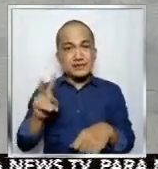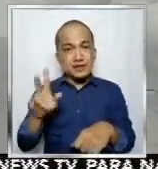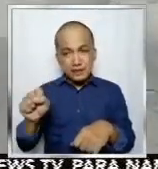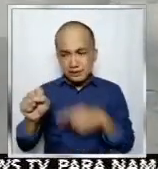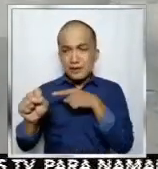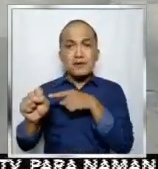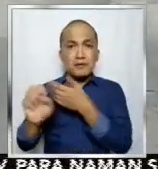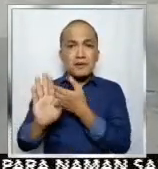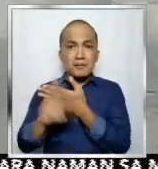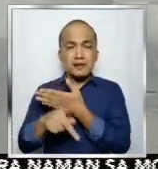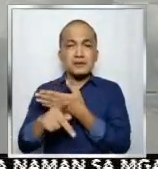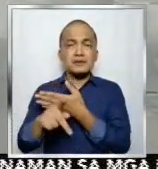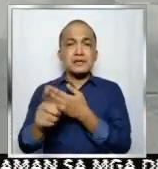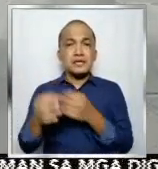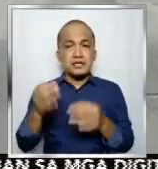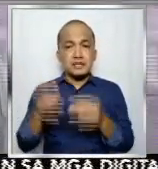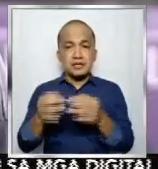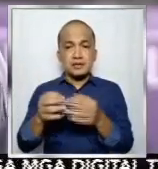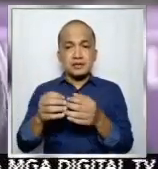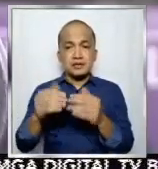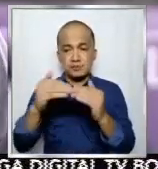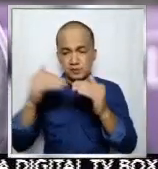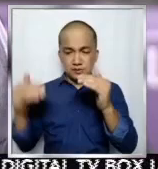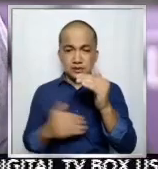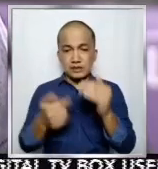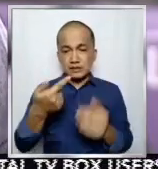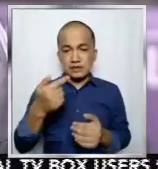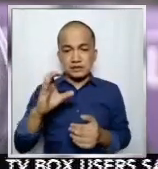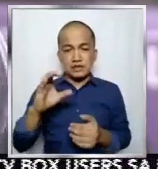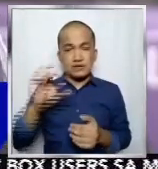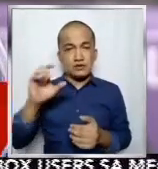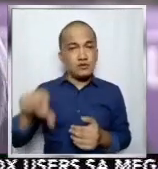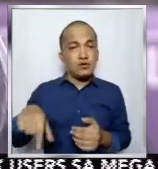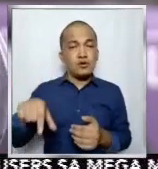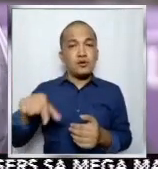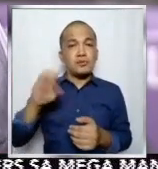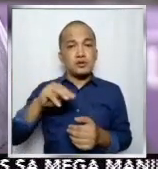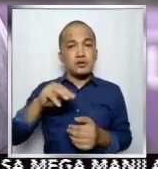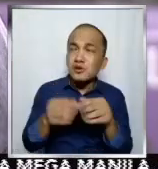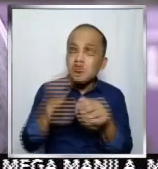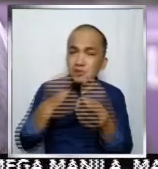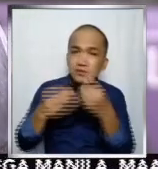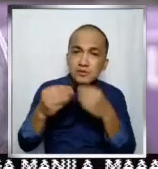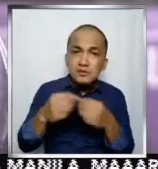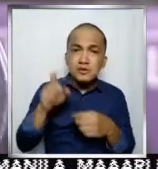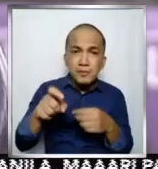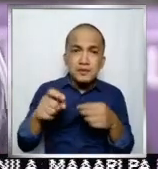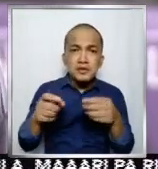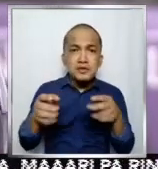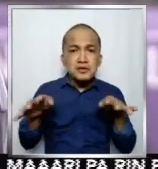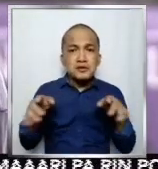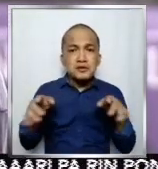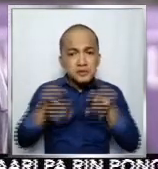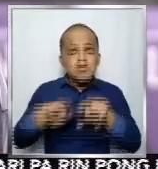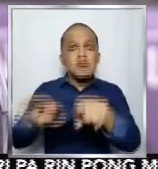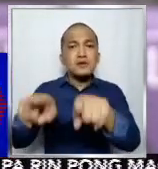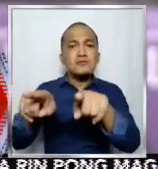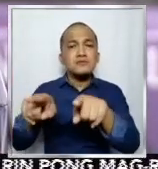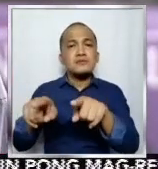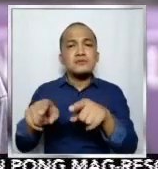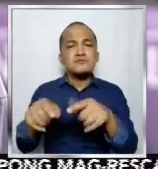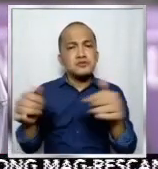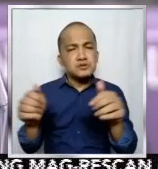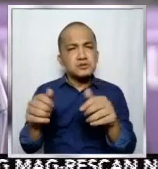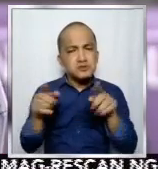GCQ, ang Metro Manila. Sa amin kasi, parehas lang kami kumakain, ba't dapat sabay-sabay na eh. Para, kasi